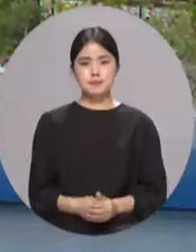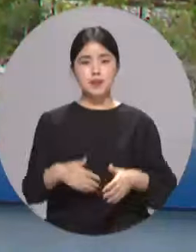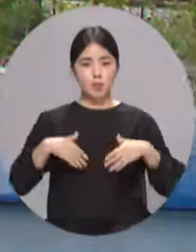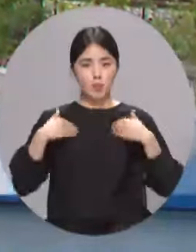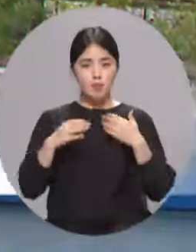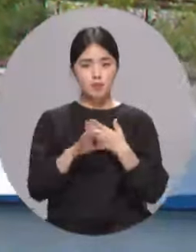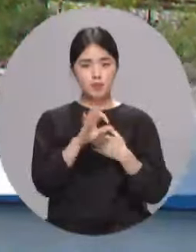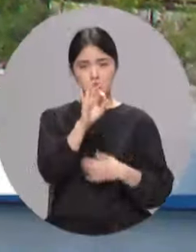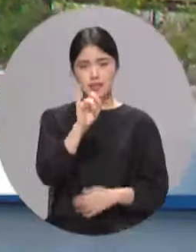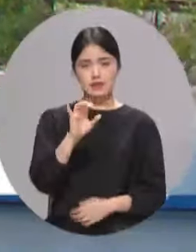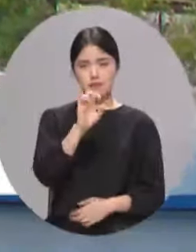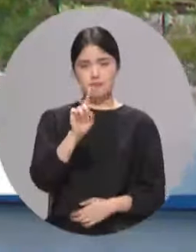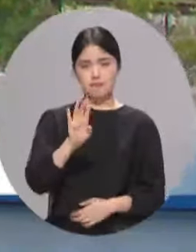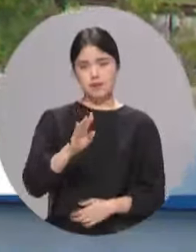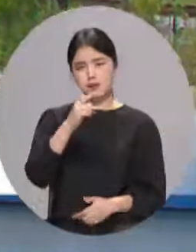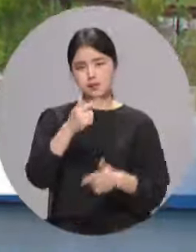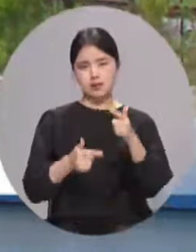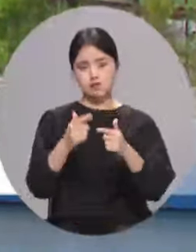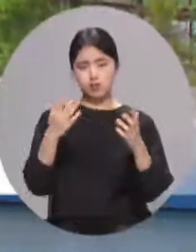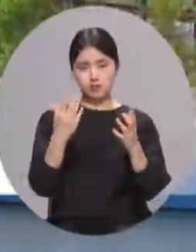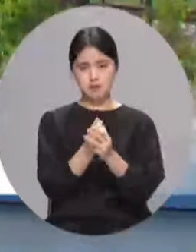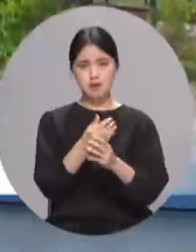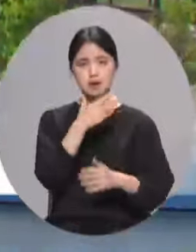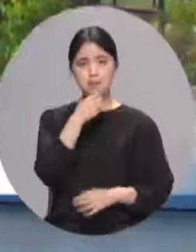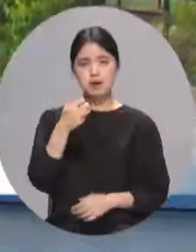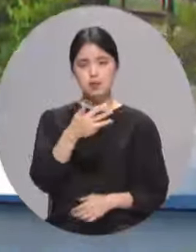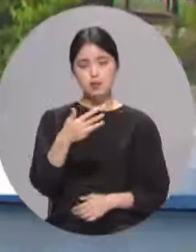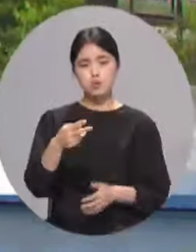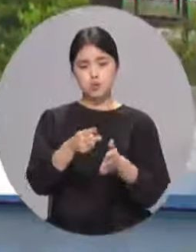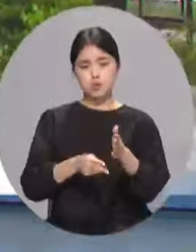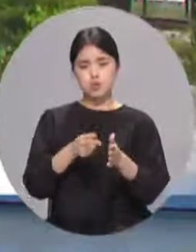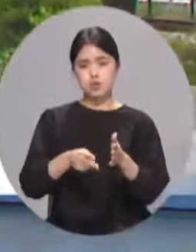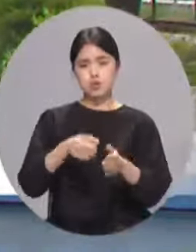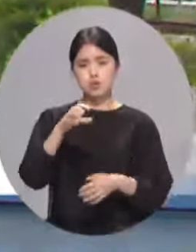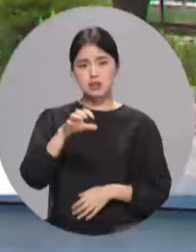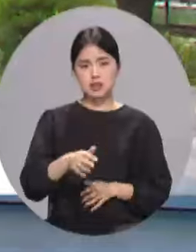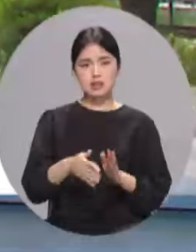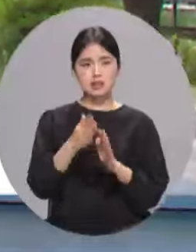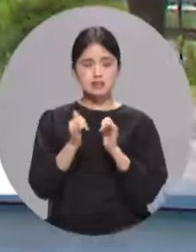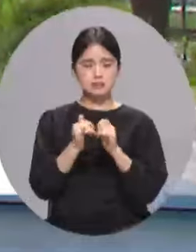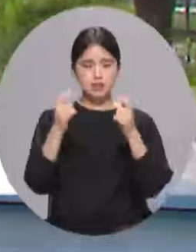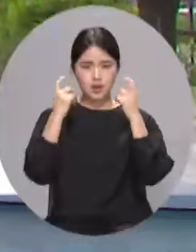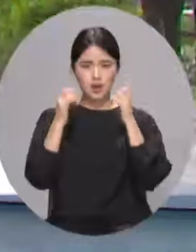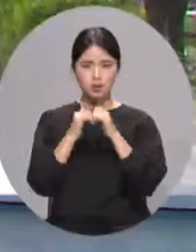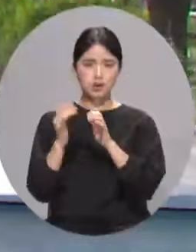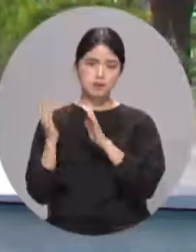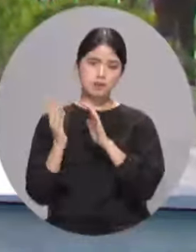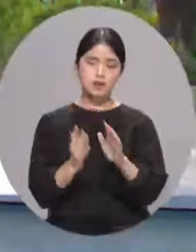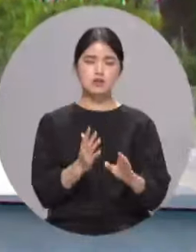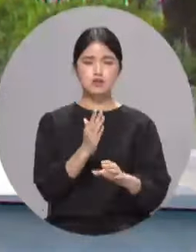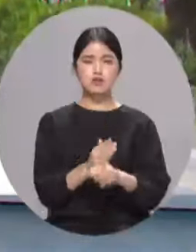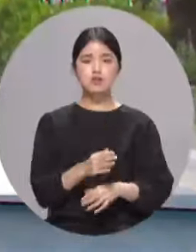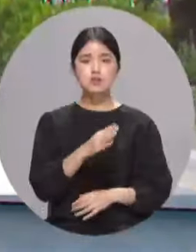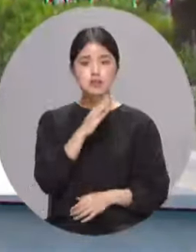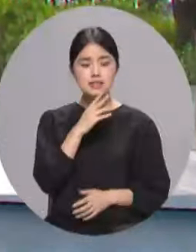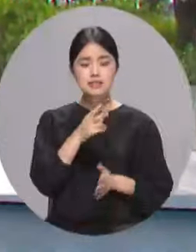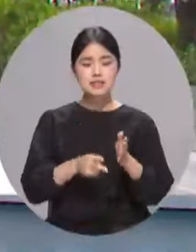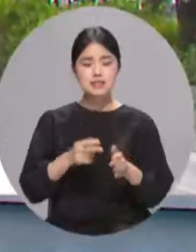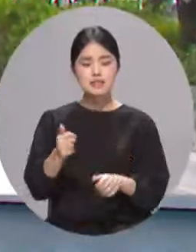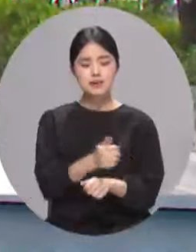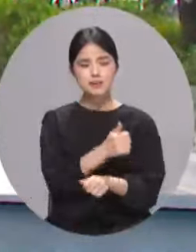봄이면 입함나무꽃이 만개하는 전주 팔복동 철길에 시민과 관광객들의 발길이 이어지고 있습니다. 실제 기차가